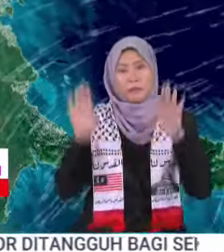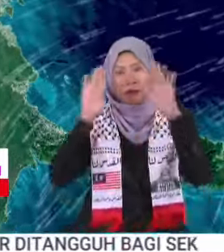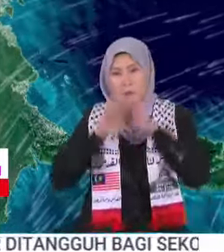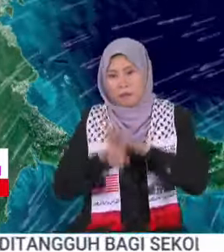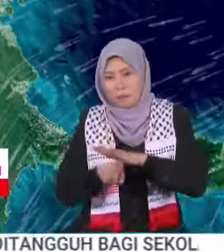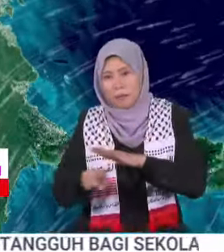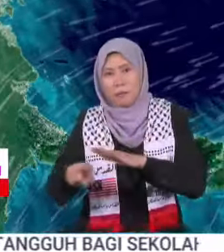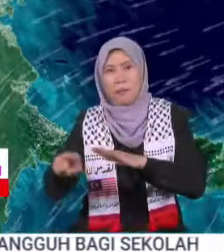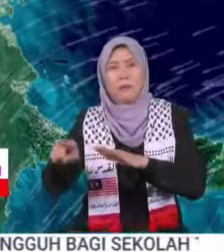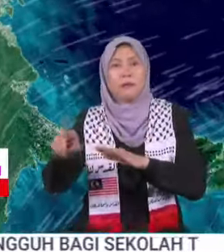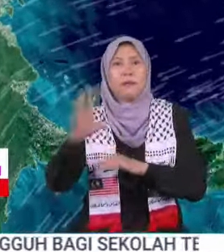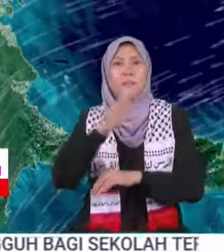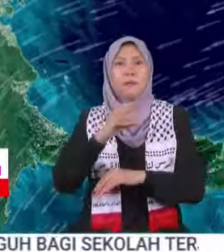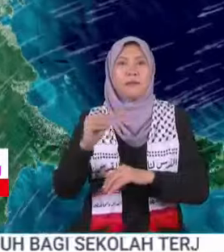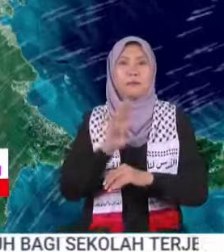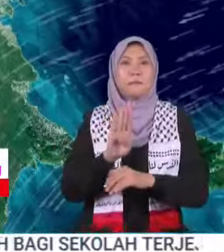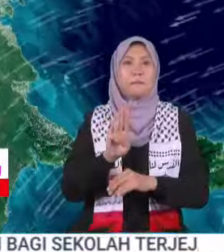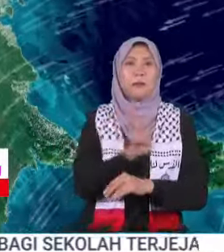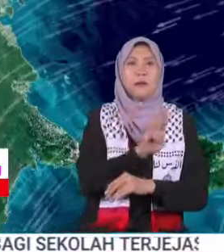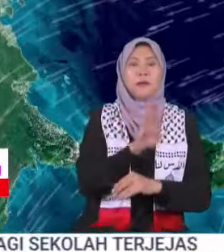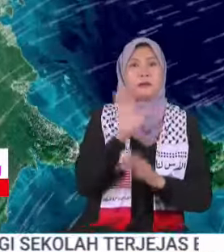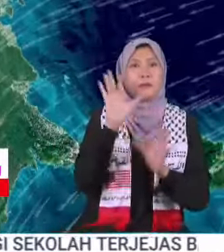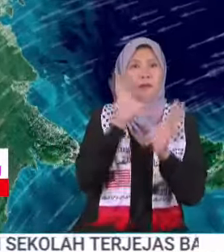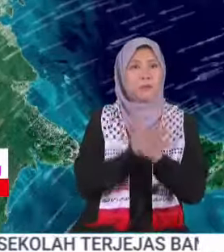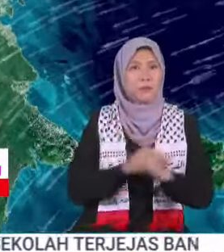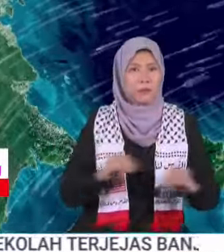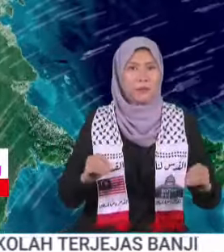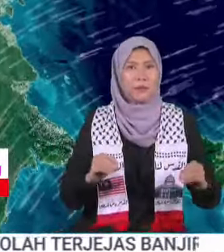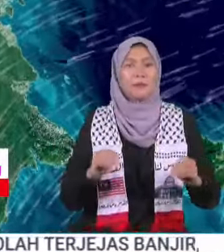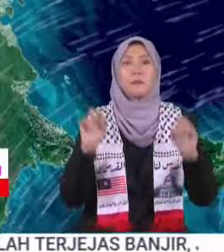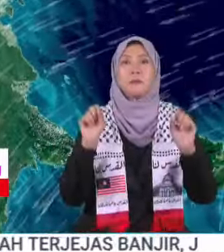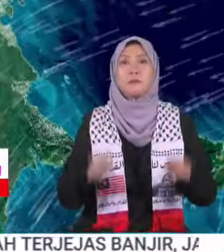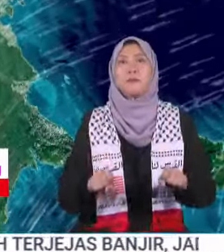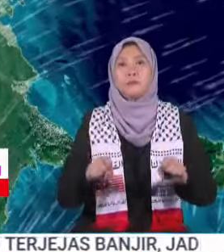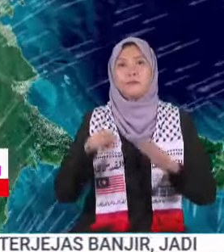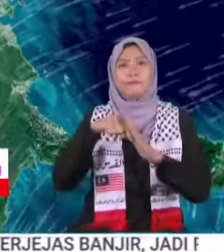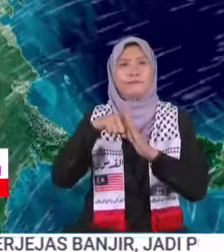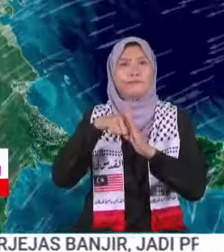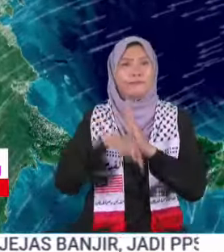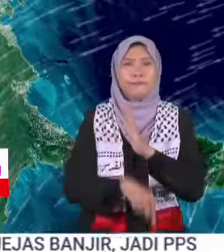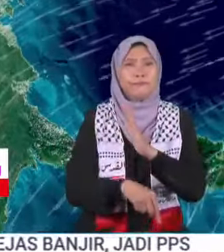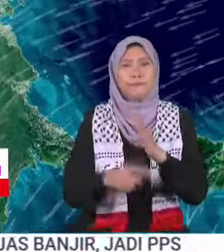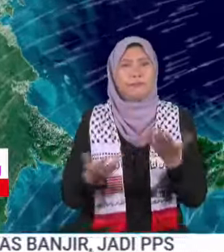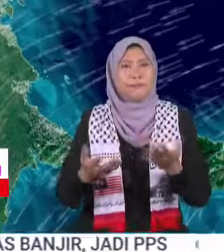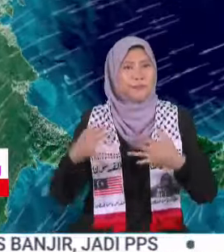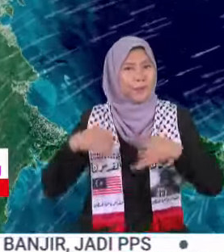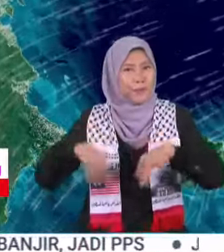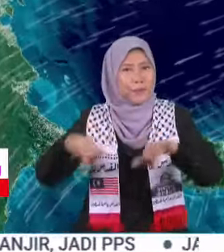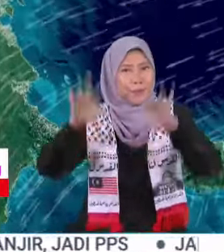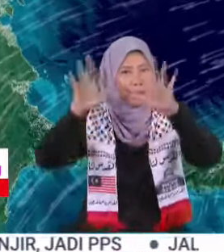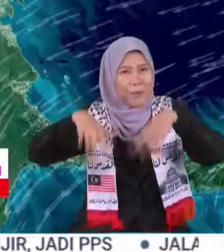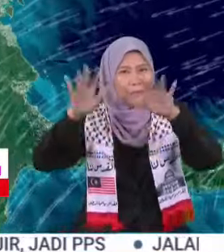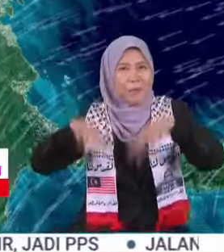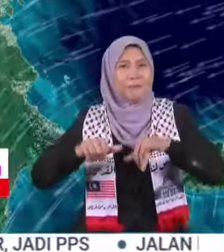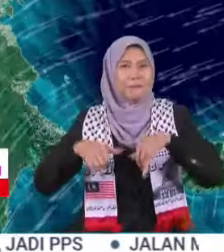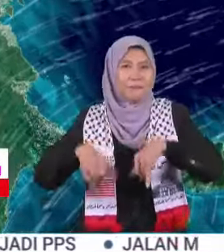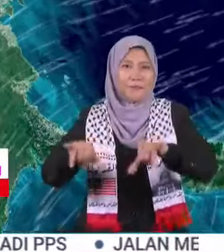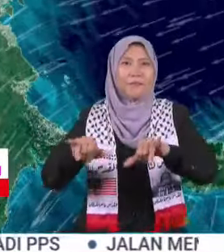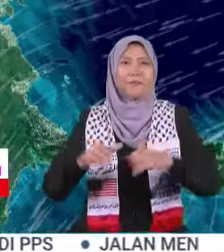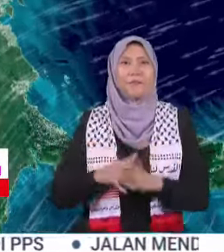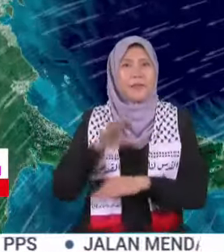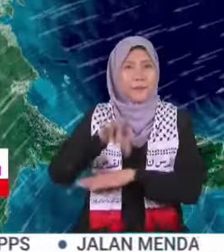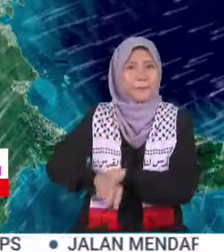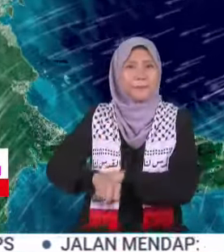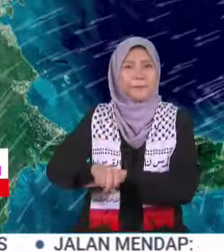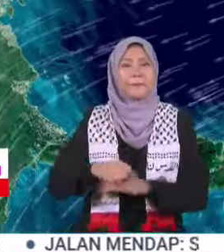dan juga di bahagian barat Sarawak keadaan ini kami jangkakan boleh berlanjutan sehingga ke malam nanti di Sabah pula